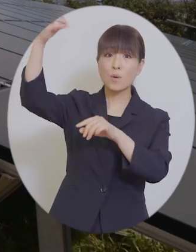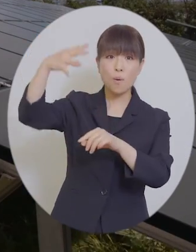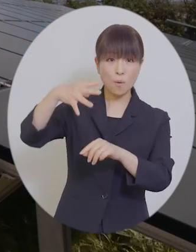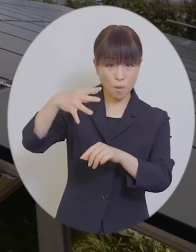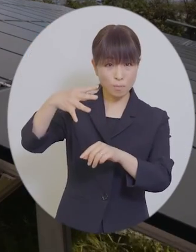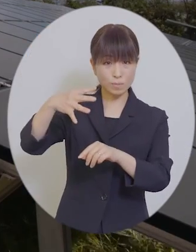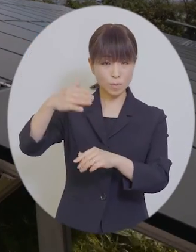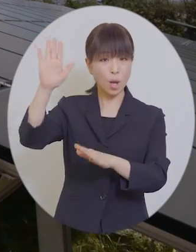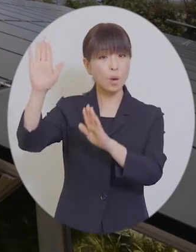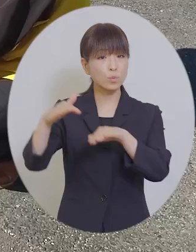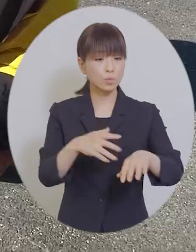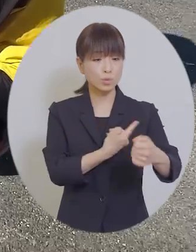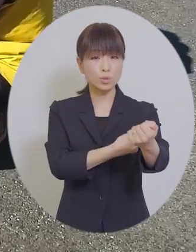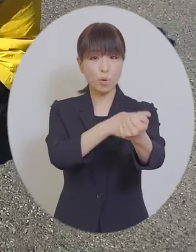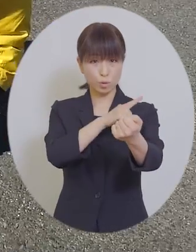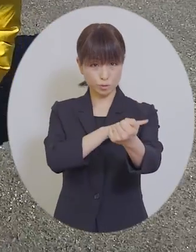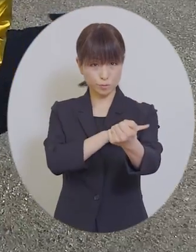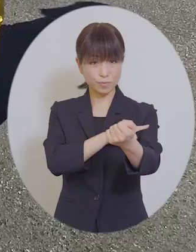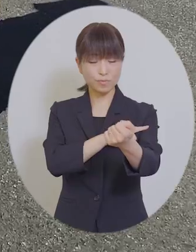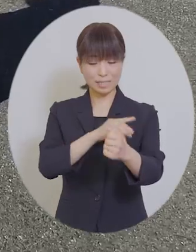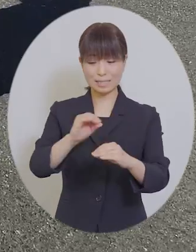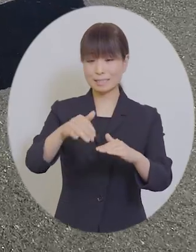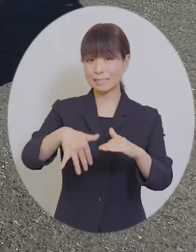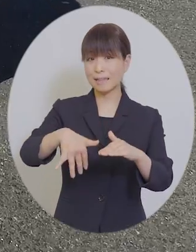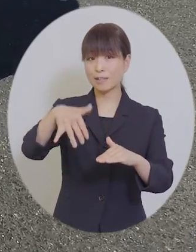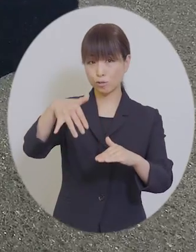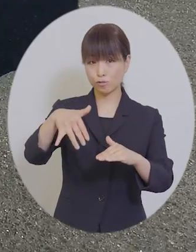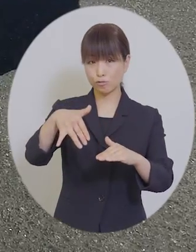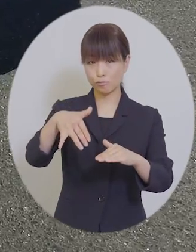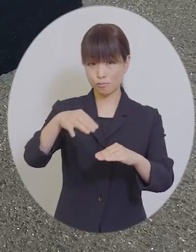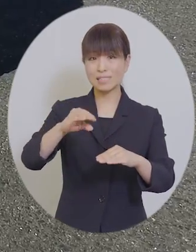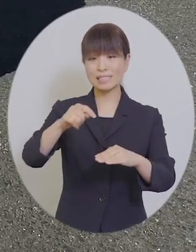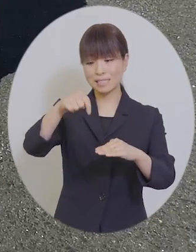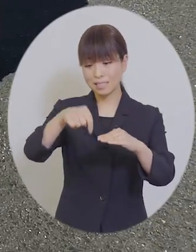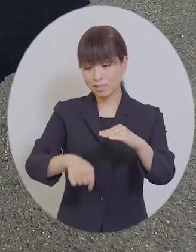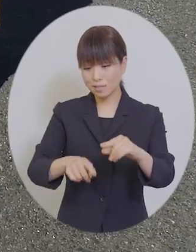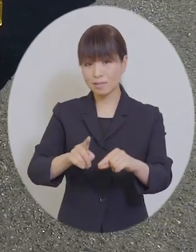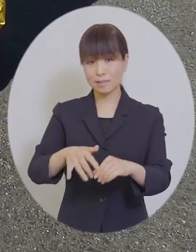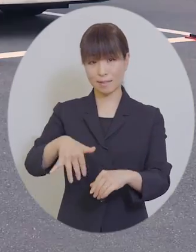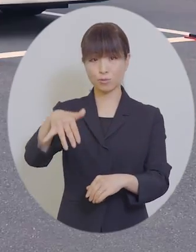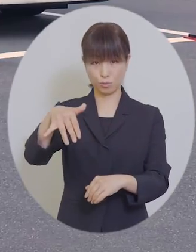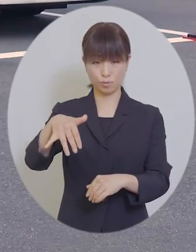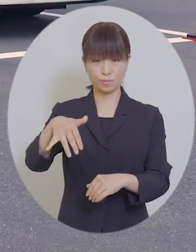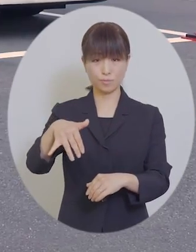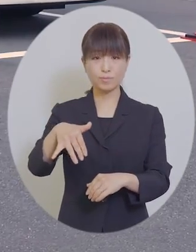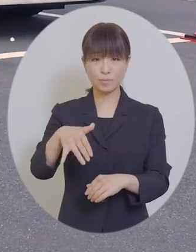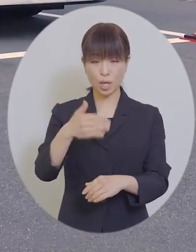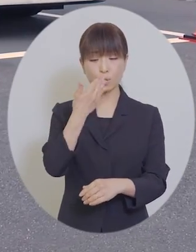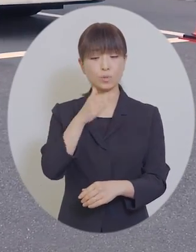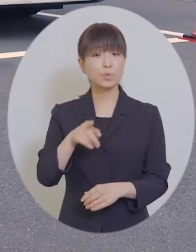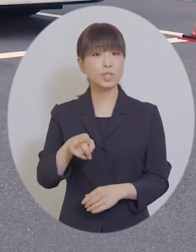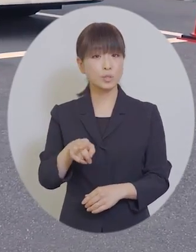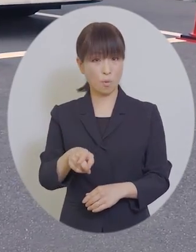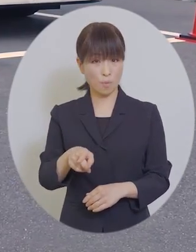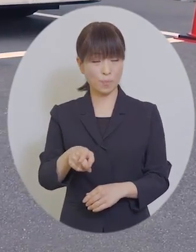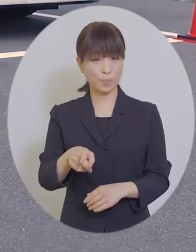力、地熱、地中熱、水素、